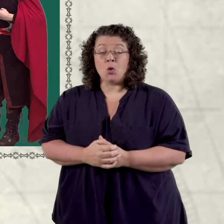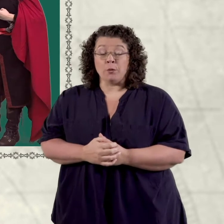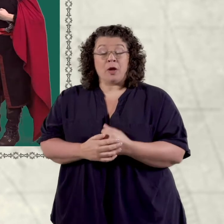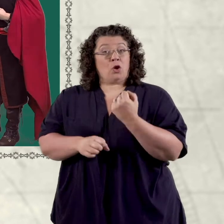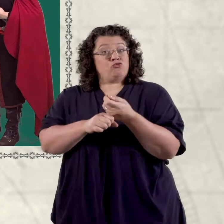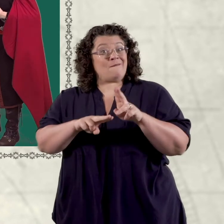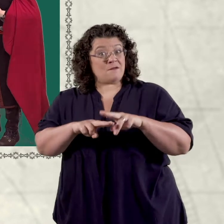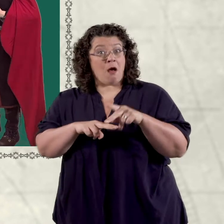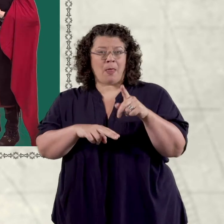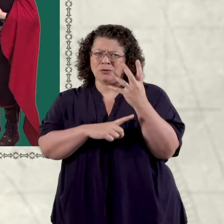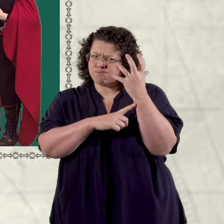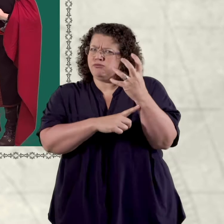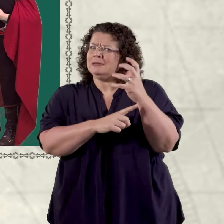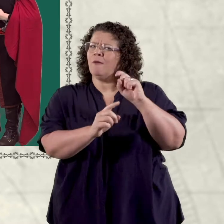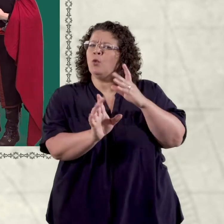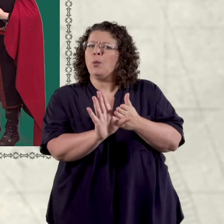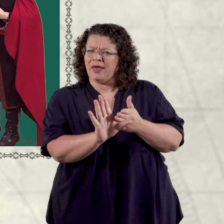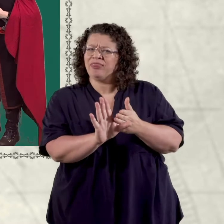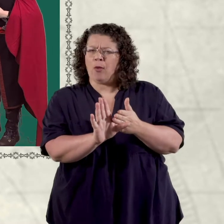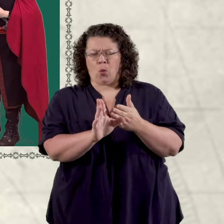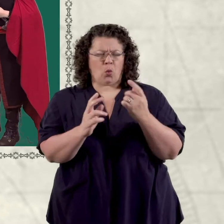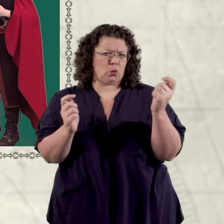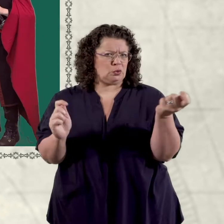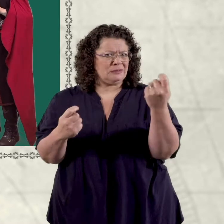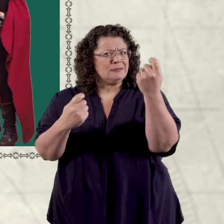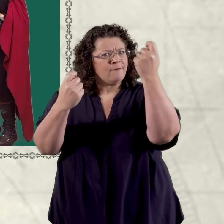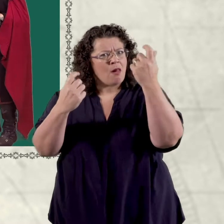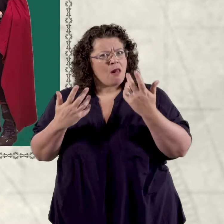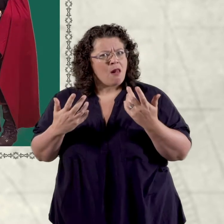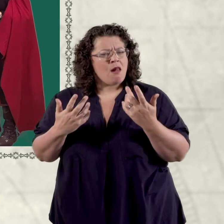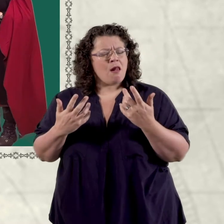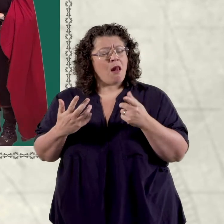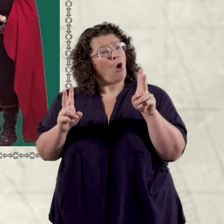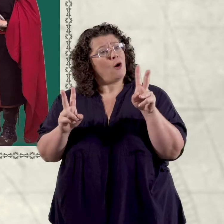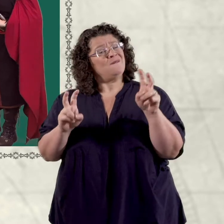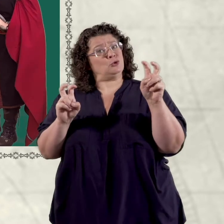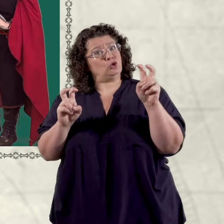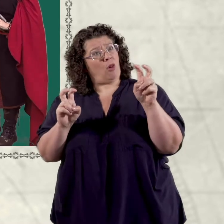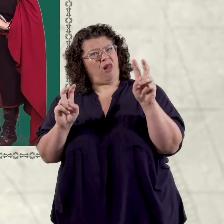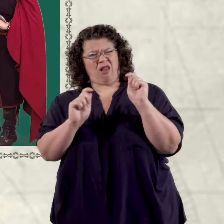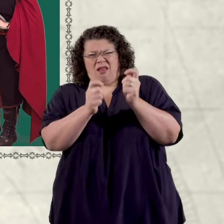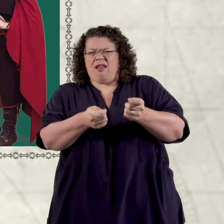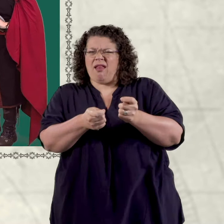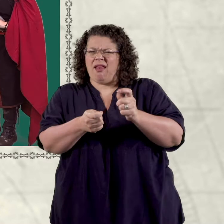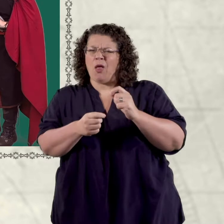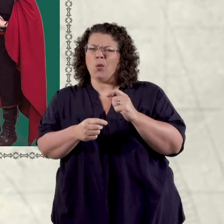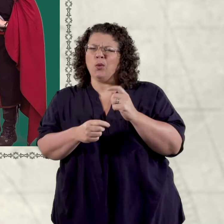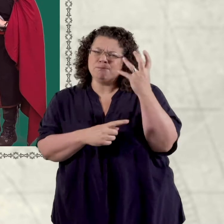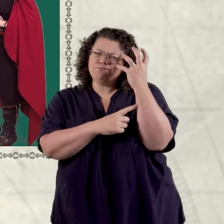dywysog Gwynedd, yn un llwyddiannus dros ben. Mae ei deitl swyddogol oedd Tywysog